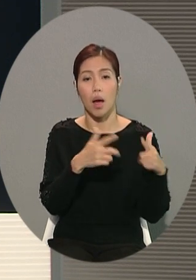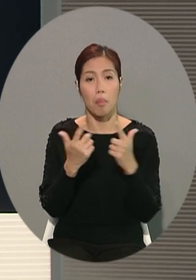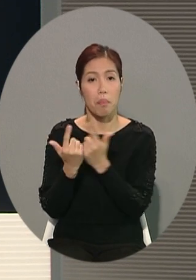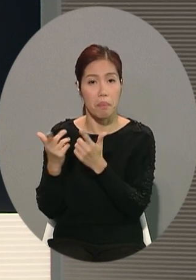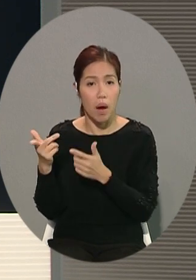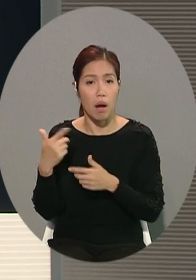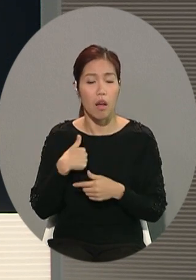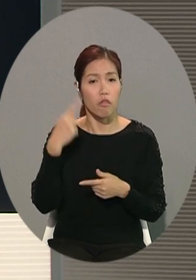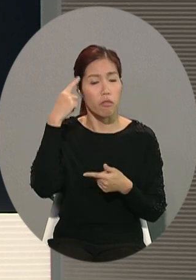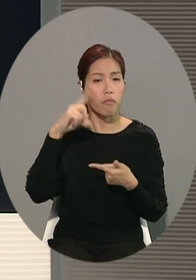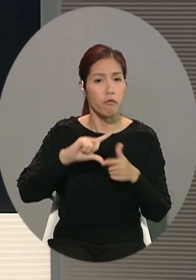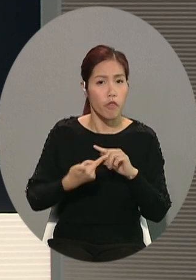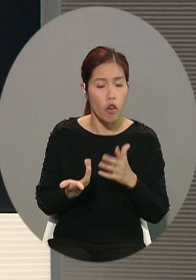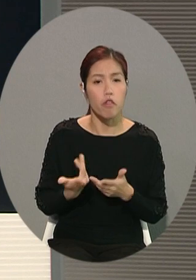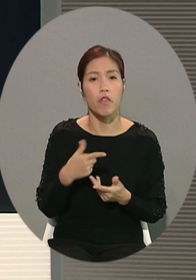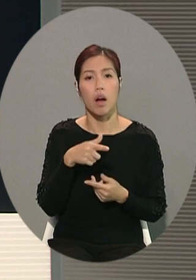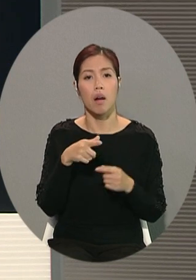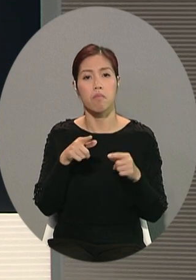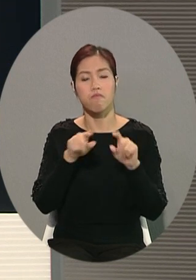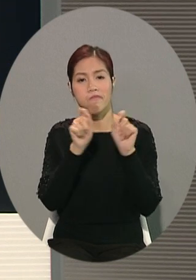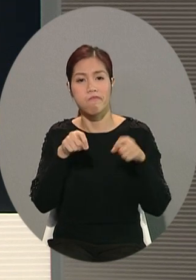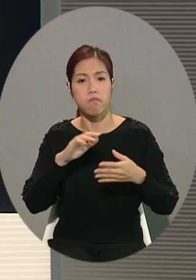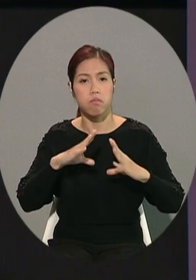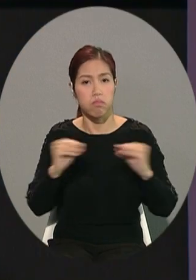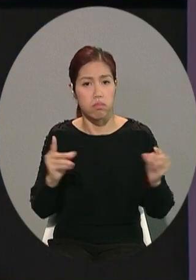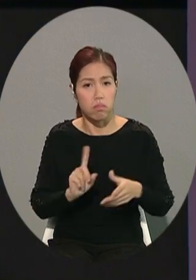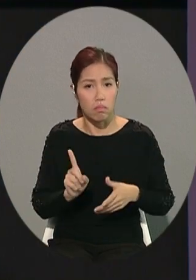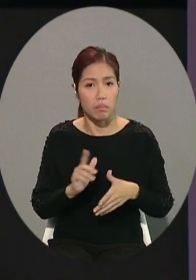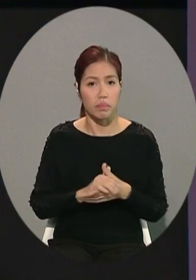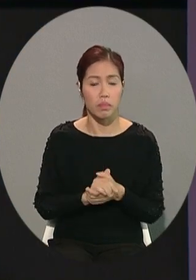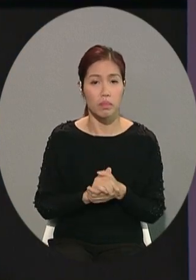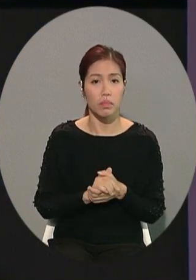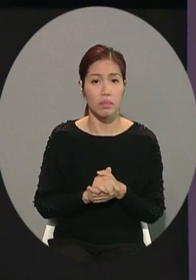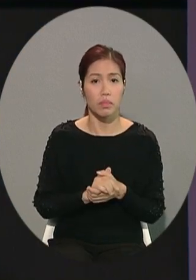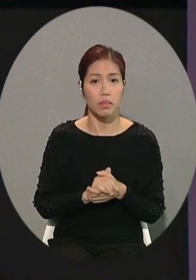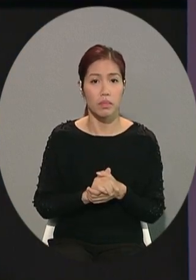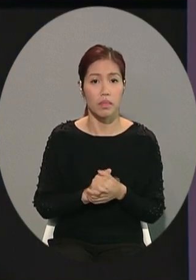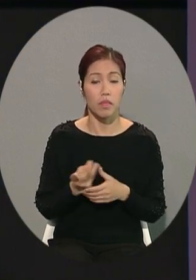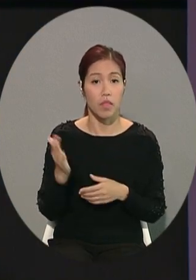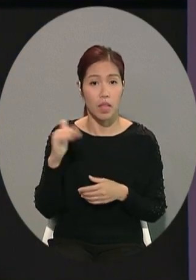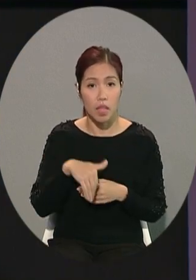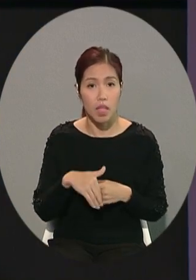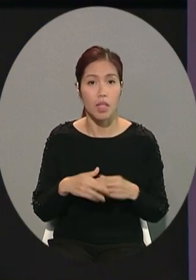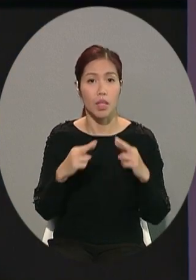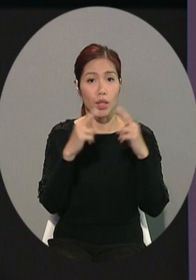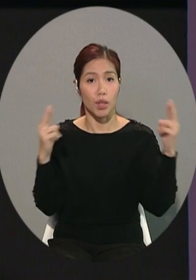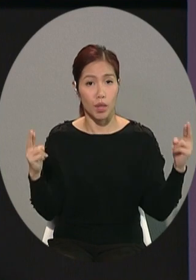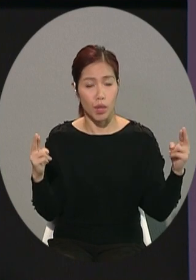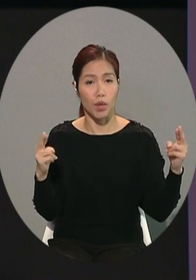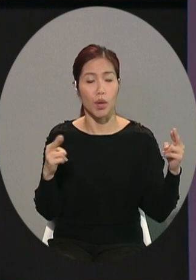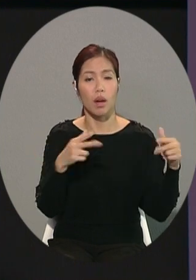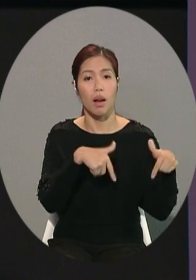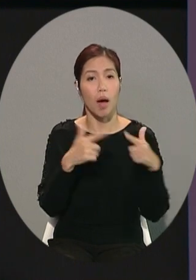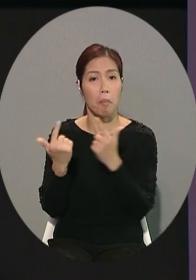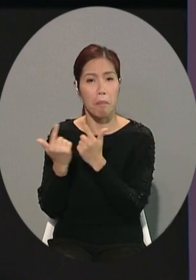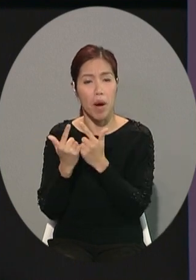咧，有咩方法咧去解決呢一個問題？ 粉嶺橋接通呢個南北啦，係咪啊？呢、這個其實咧就我